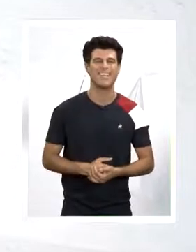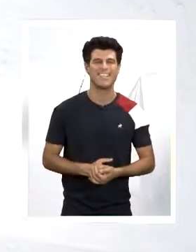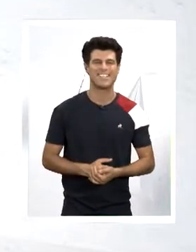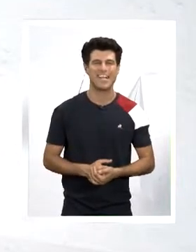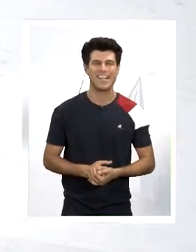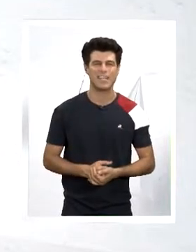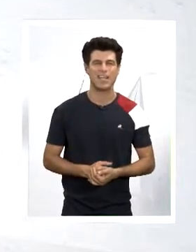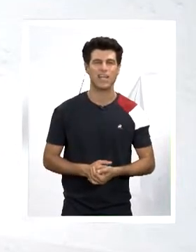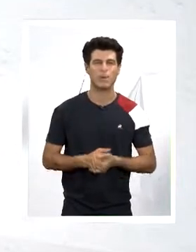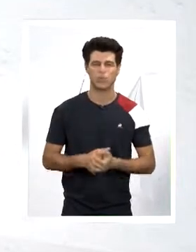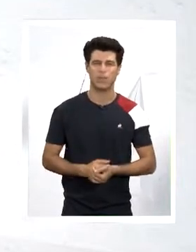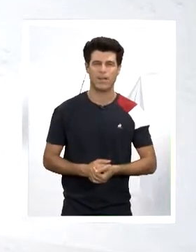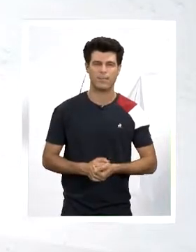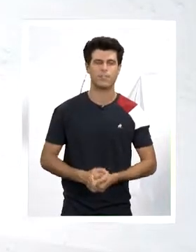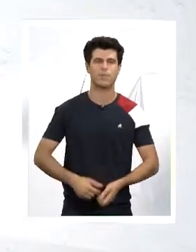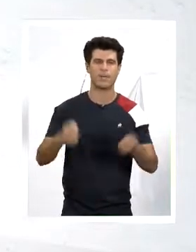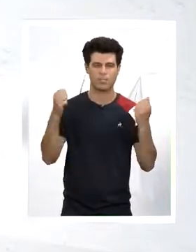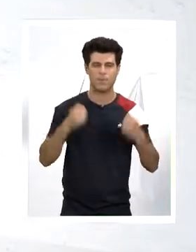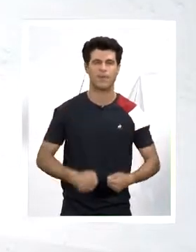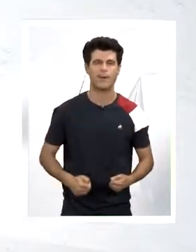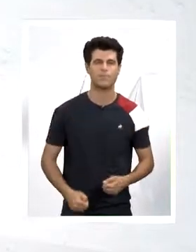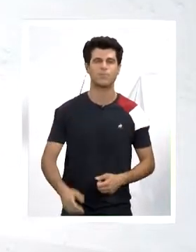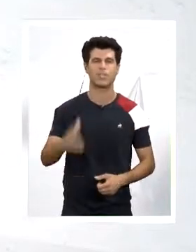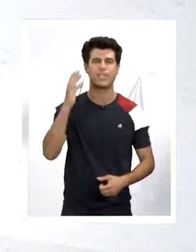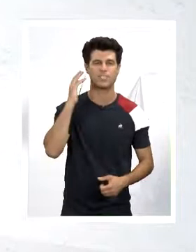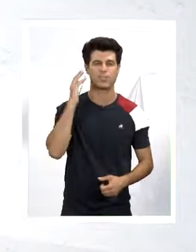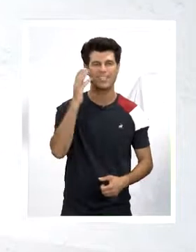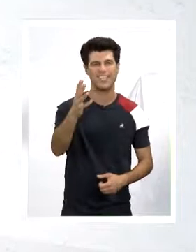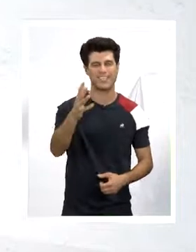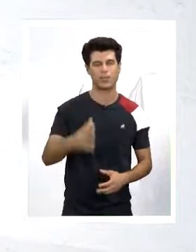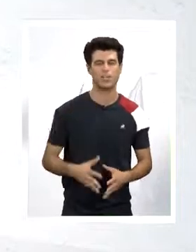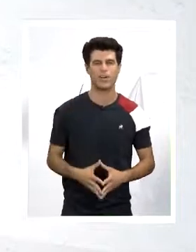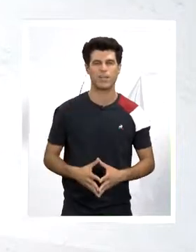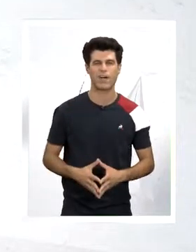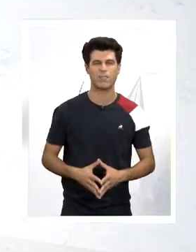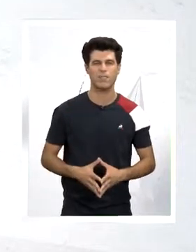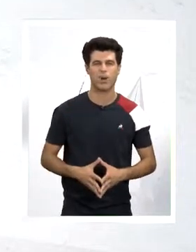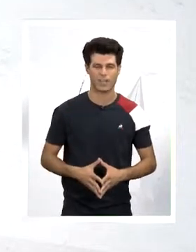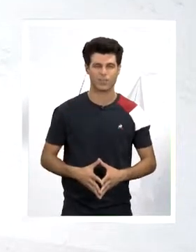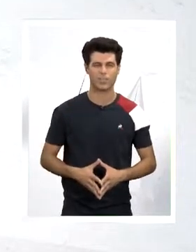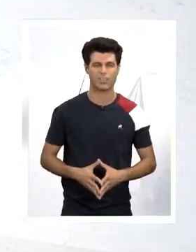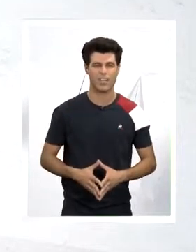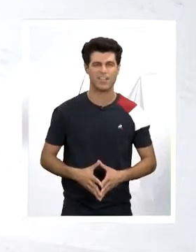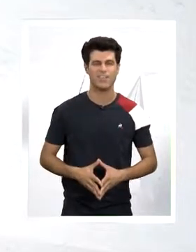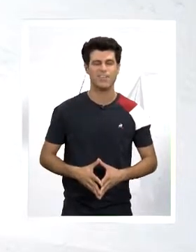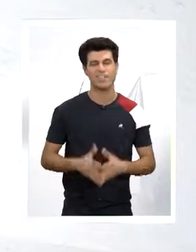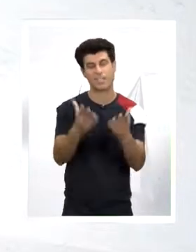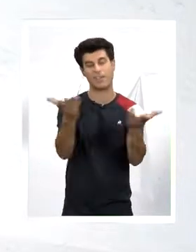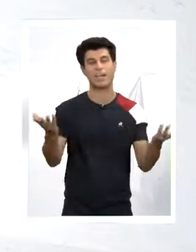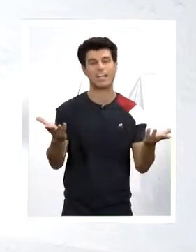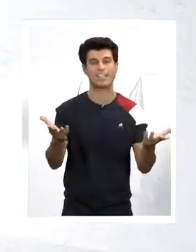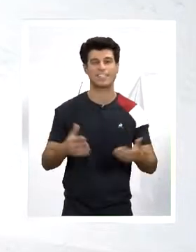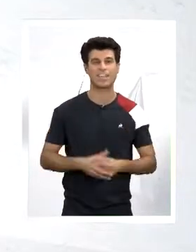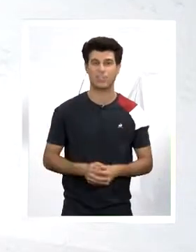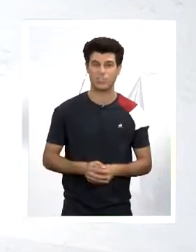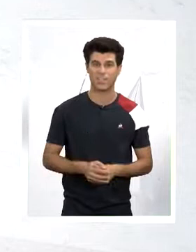שוקולד. שרה לי, אני מאחל לך בריאות טובה, ושניפגש במהרה, ותמשיכי לעשות את כל הדברים המבורכים שאת עושה. ואיזה כיף